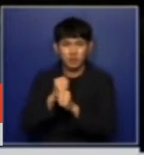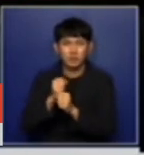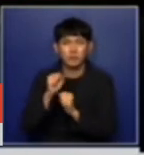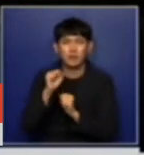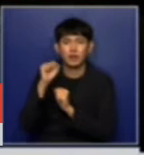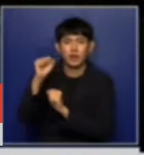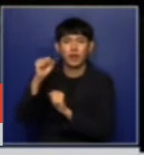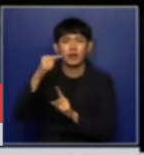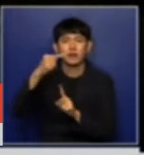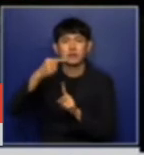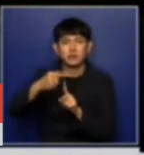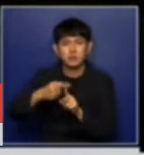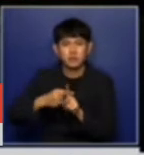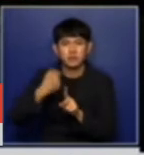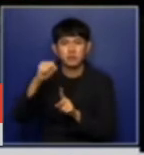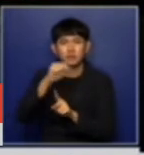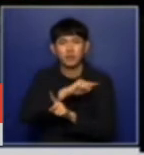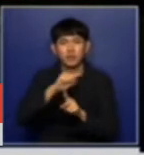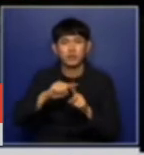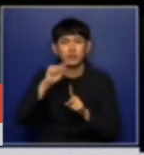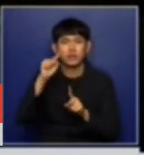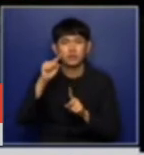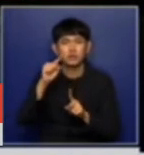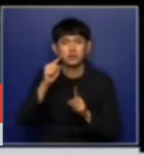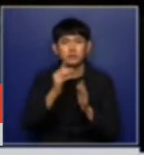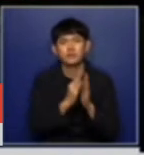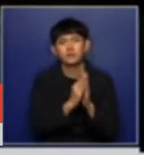ที่1ตุลาคมเป็นต้นไป